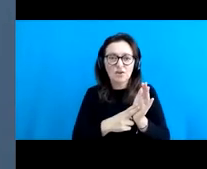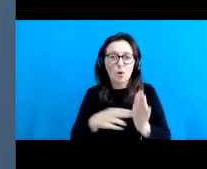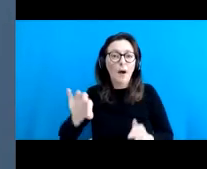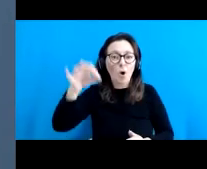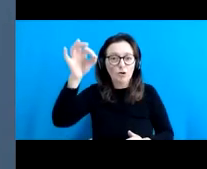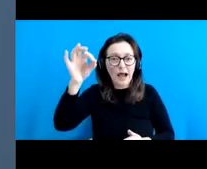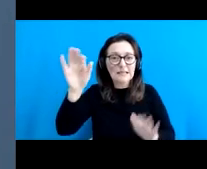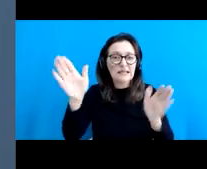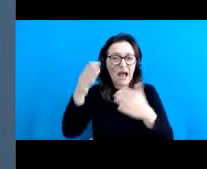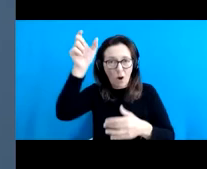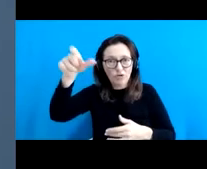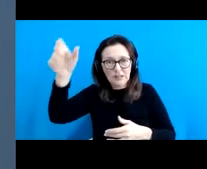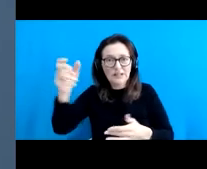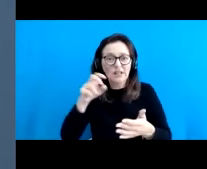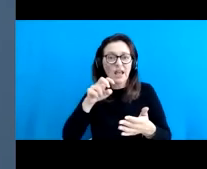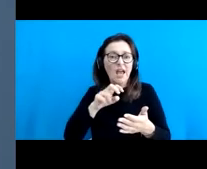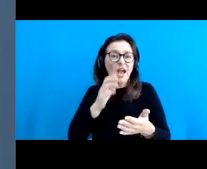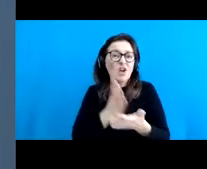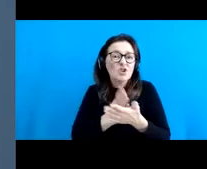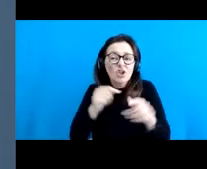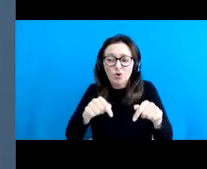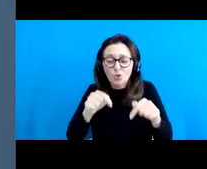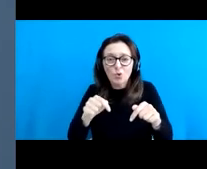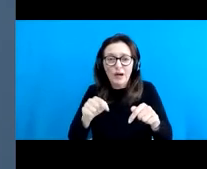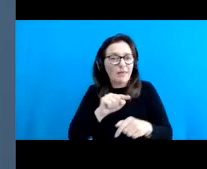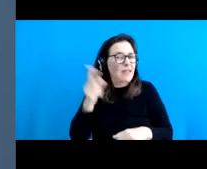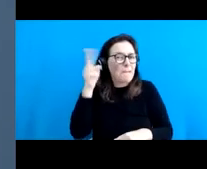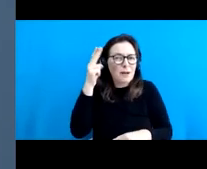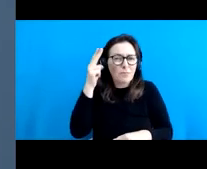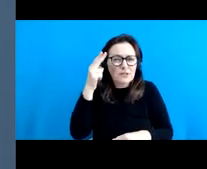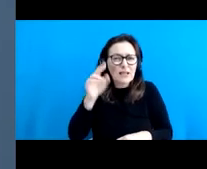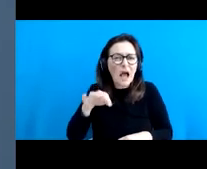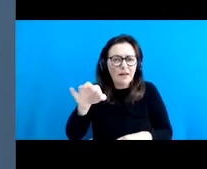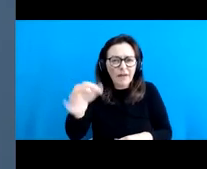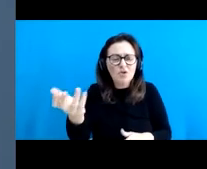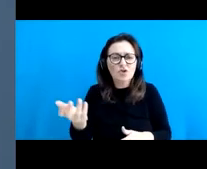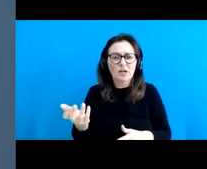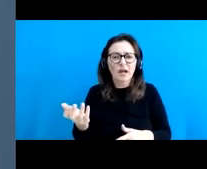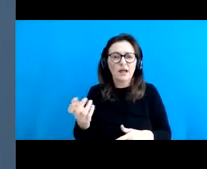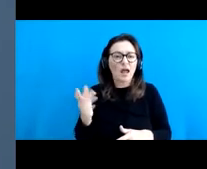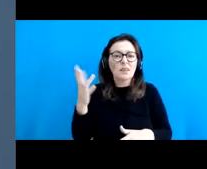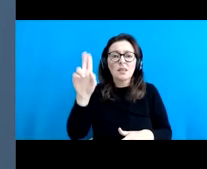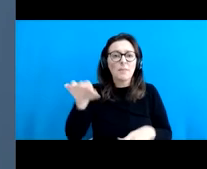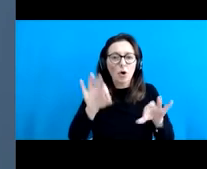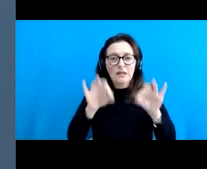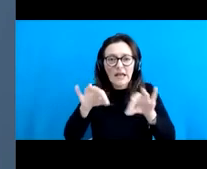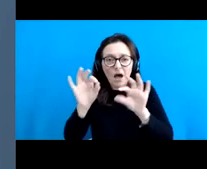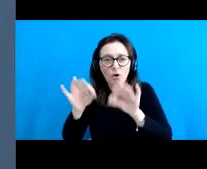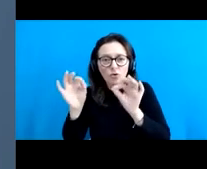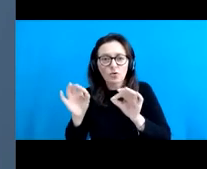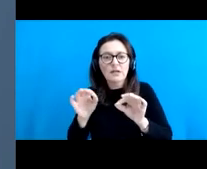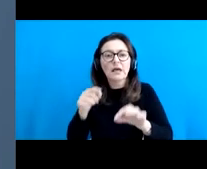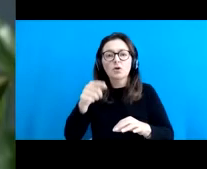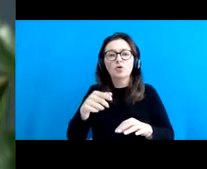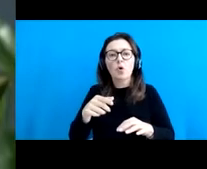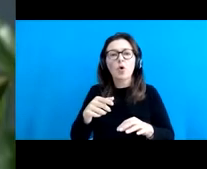nami in z nami, pogosto neprepoznani, brez ustrezne diagnoze, kar nam dodatno otežuje načrtovanje pomoči in